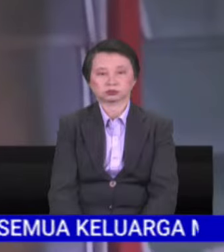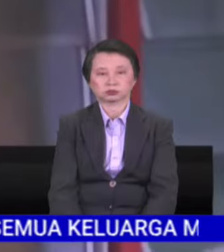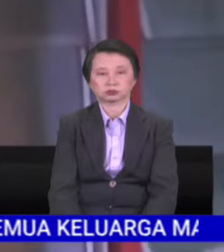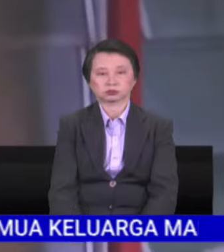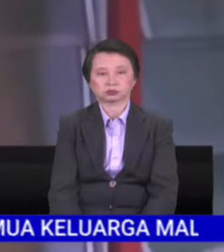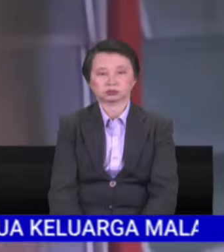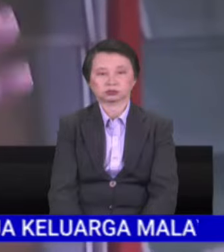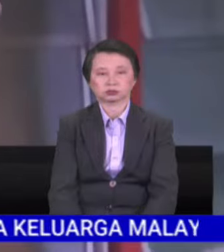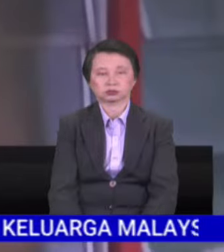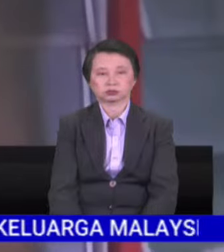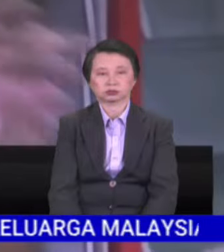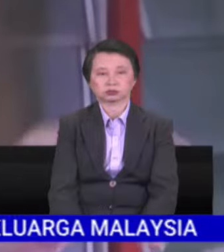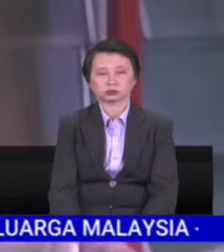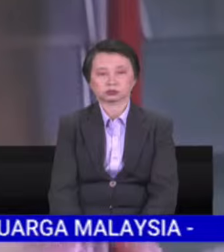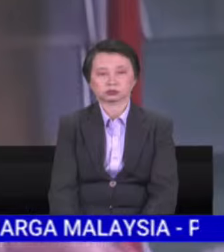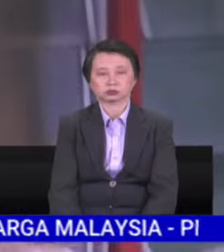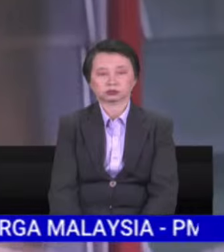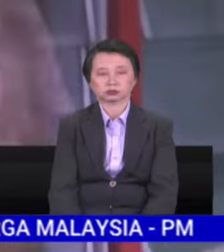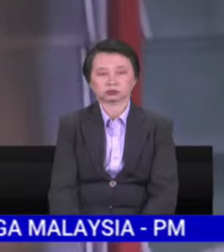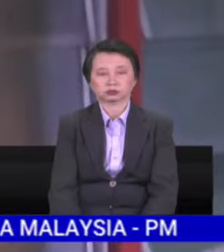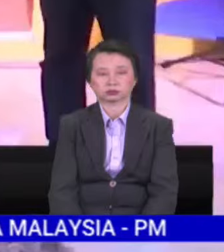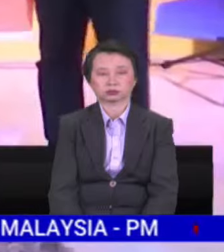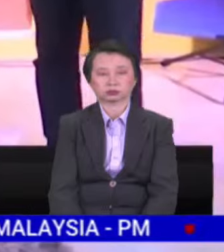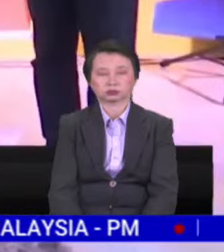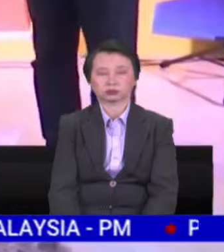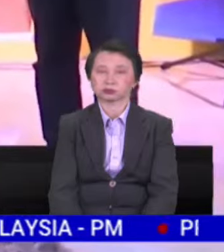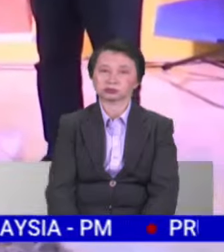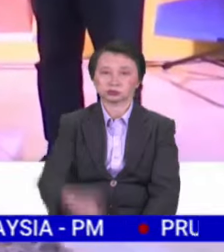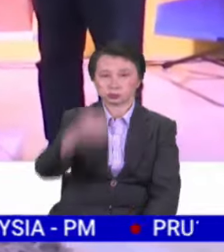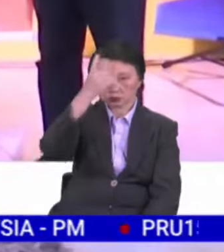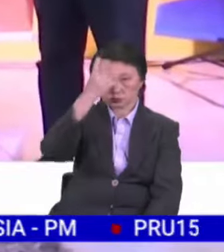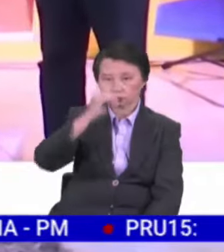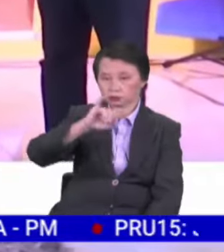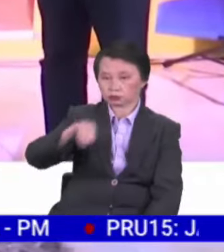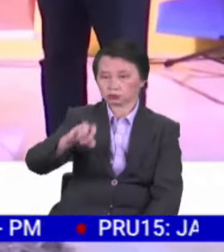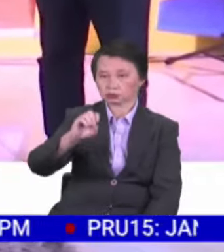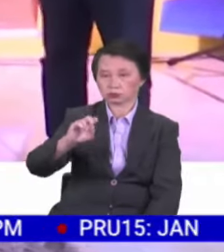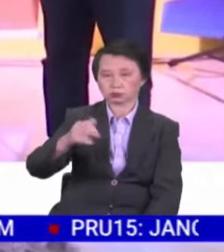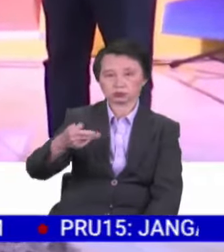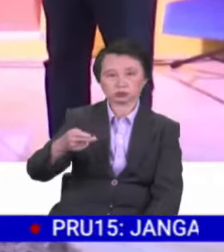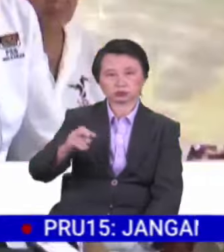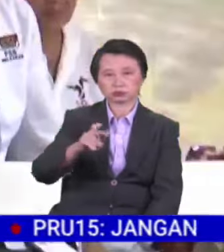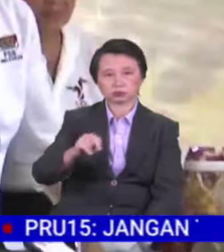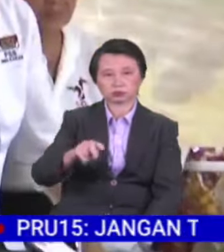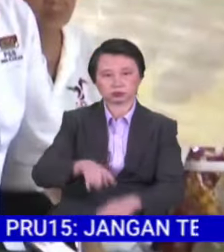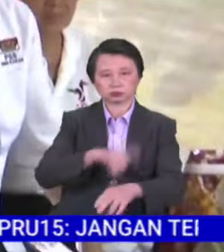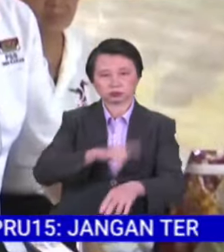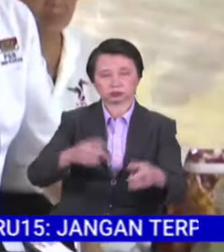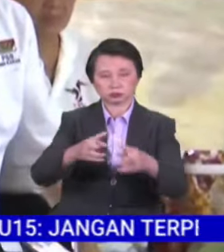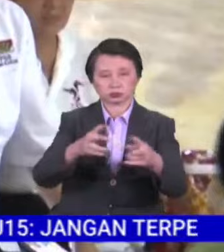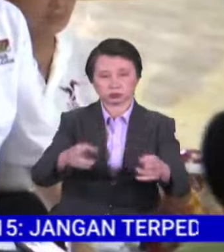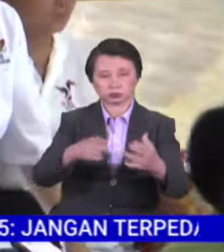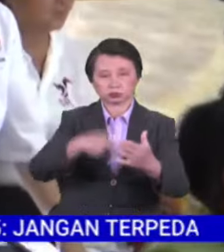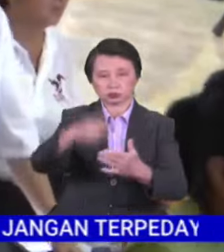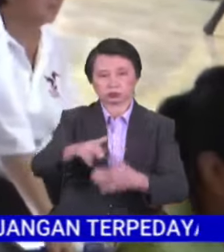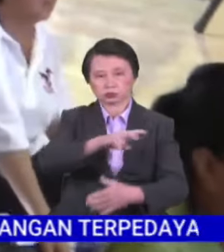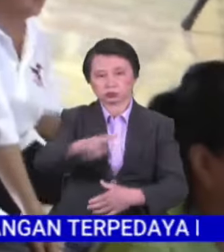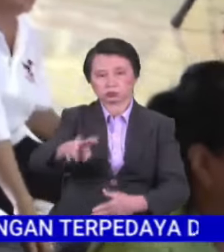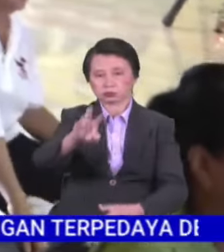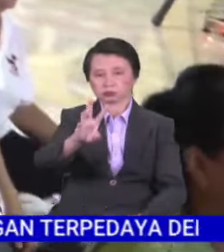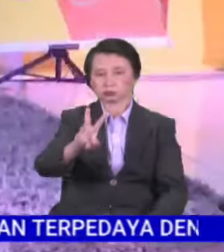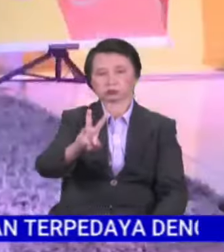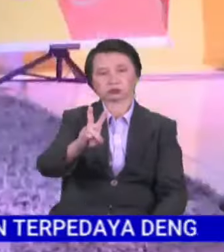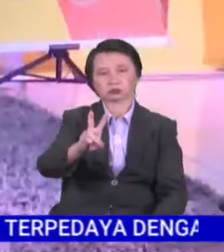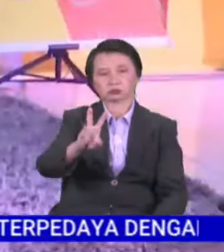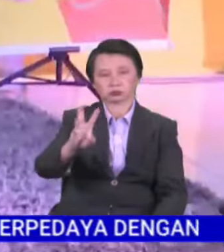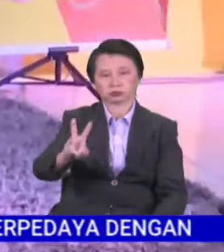hak tidak ya, tanggungjawab tidak sebagai pengundi. Dato' John Siki berkata demikian semasa merasmikan program Kembara 76 di